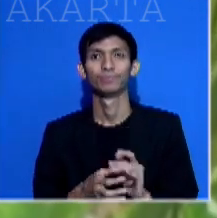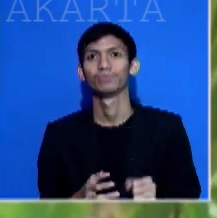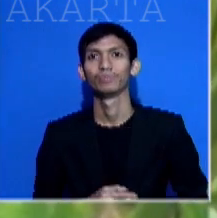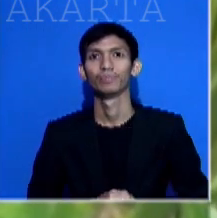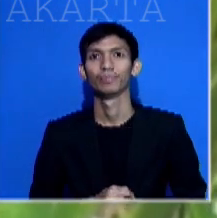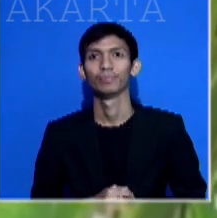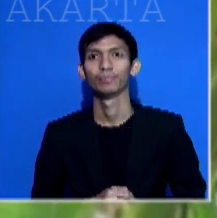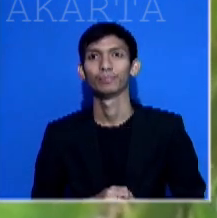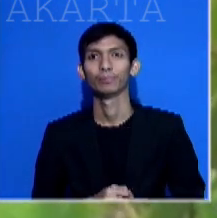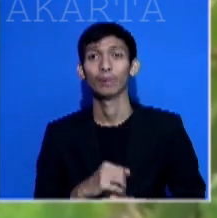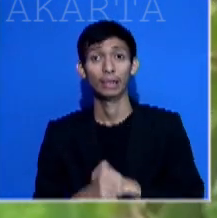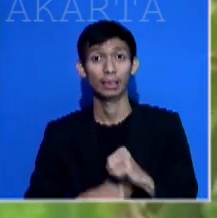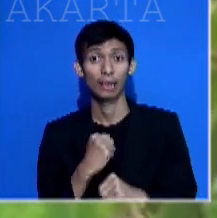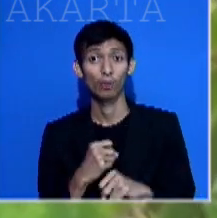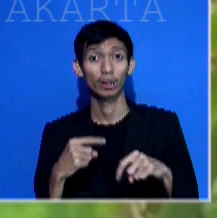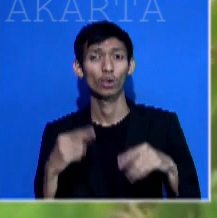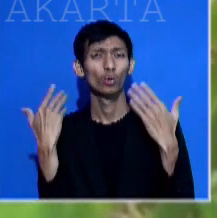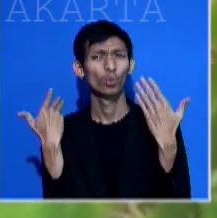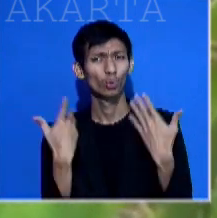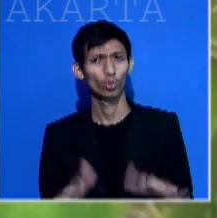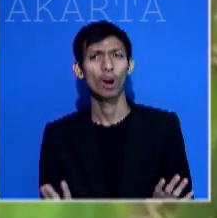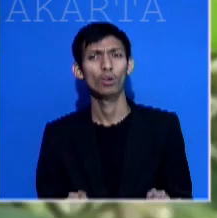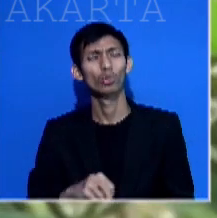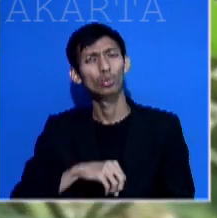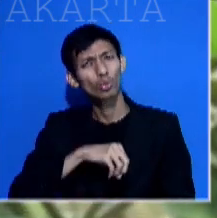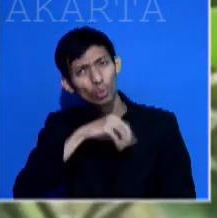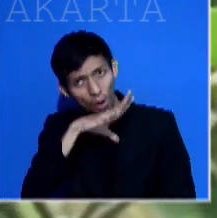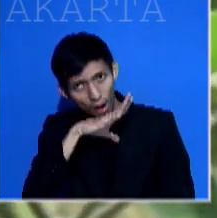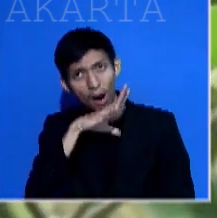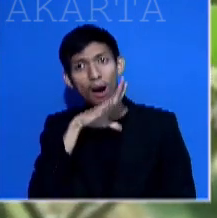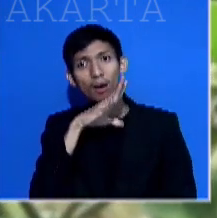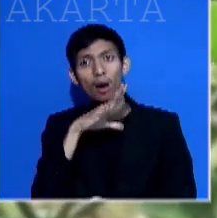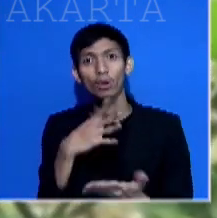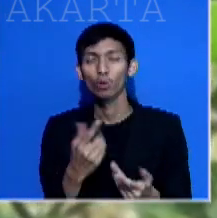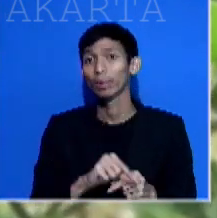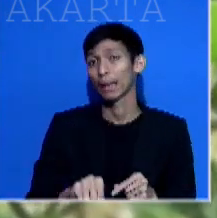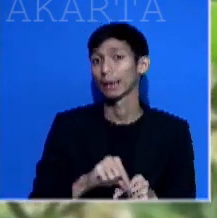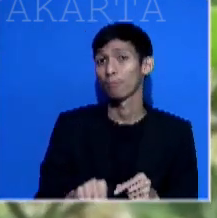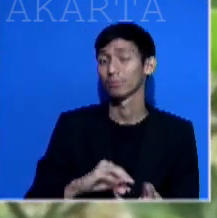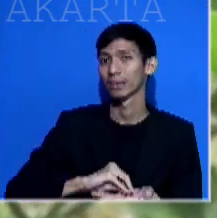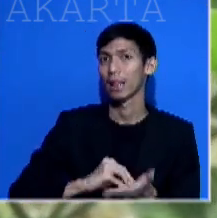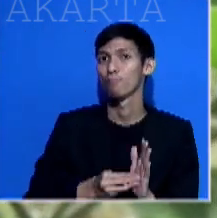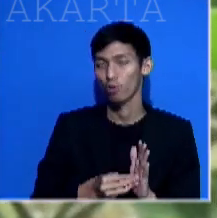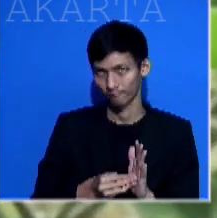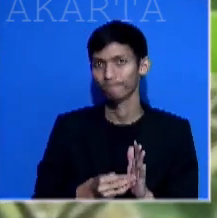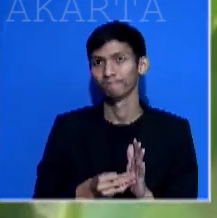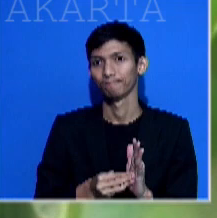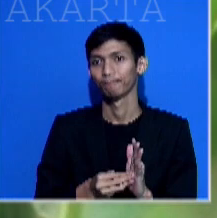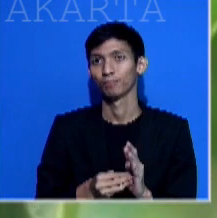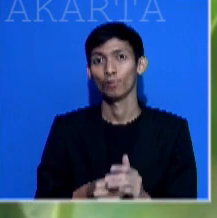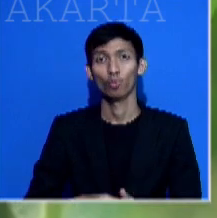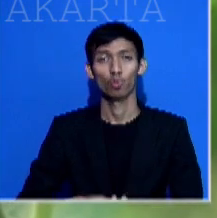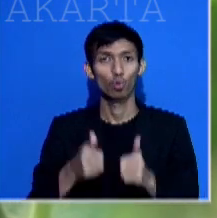taun menika pensiun lan milih dados kadang tani ing dusun Waleh nanem jeram limon pancen boten wonten tunanipun.